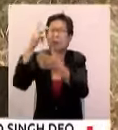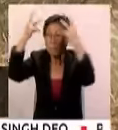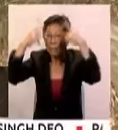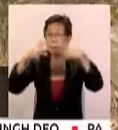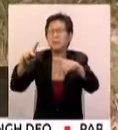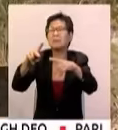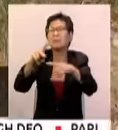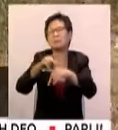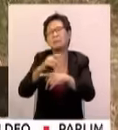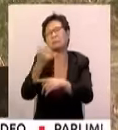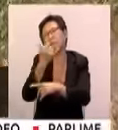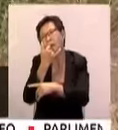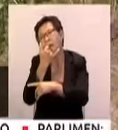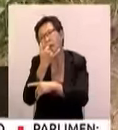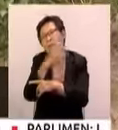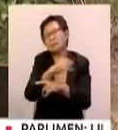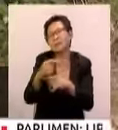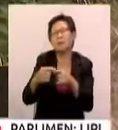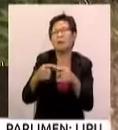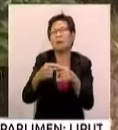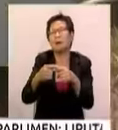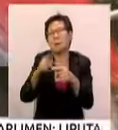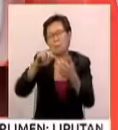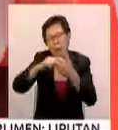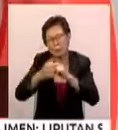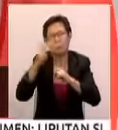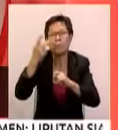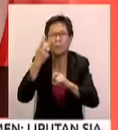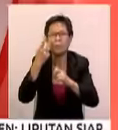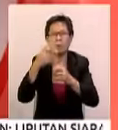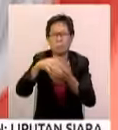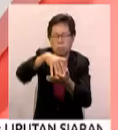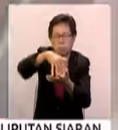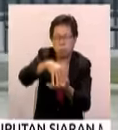Guaido atas kemelut politik yang melumpuhkan negara Amerika Selatan itu.